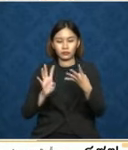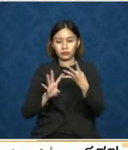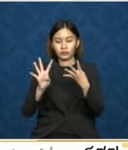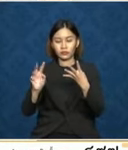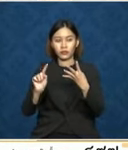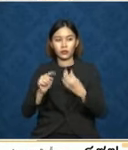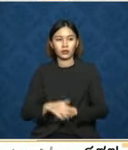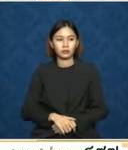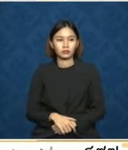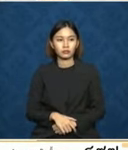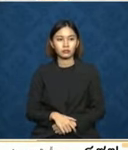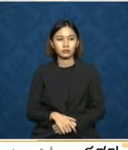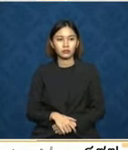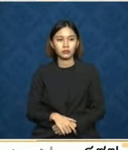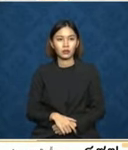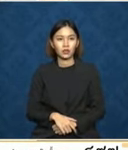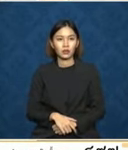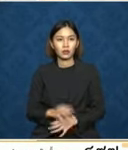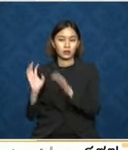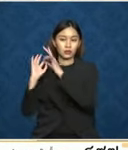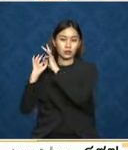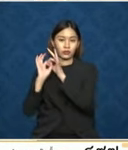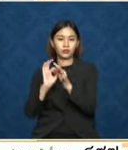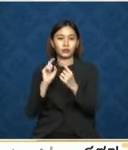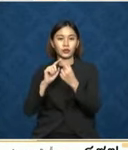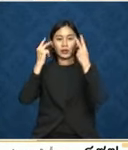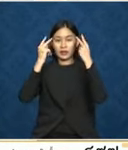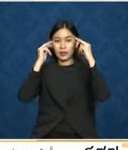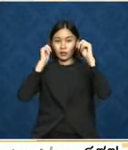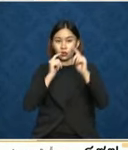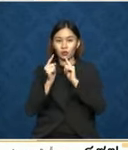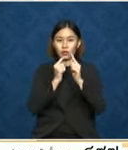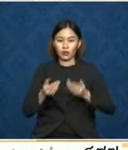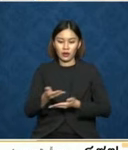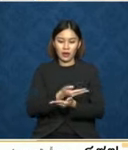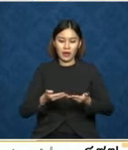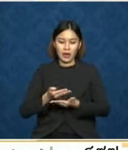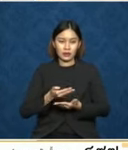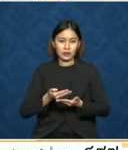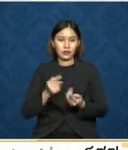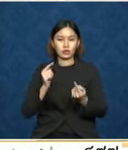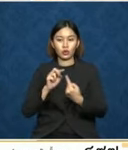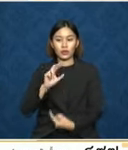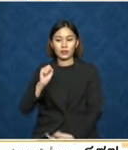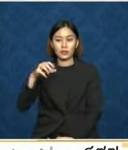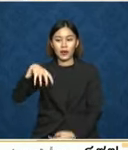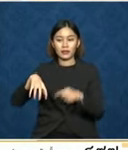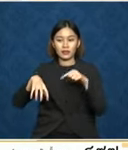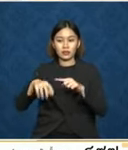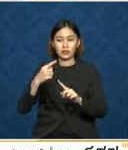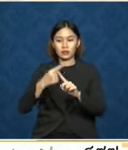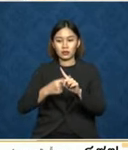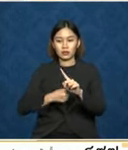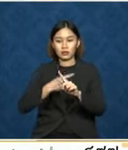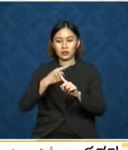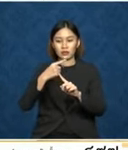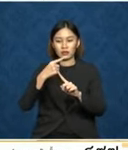ท่านนายกได้มีการพูดหารือยืนยันในสภาแห่งนี้เมื่อวันที่ 23เ่อที่ผ่านมา